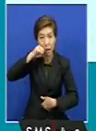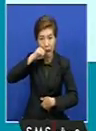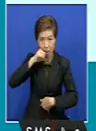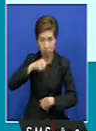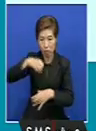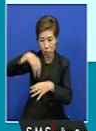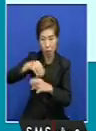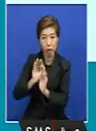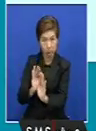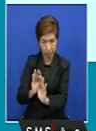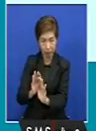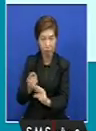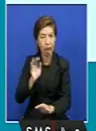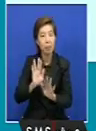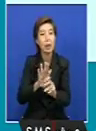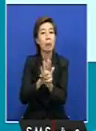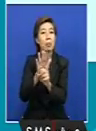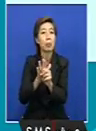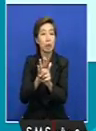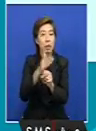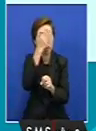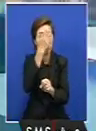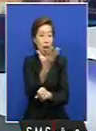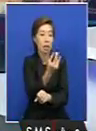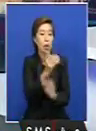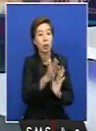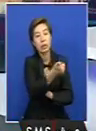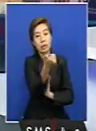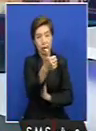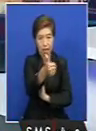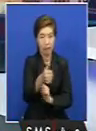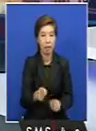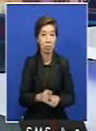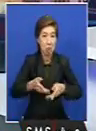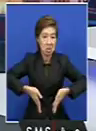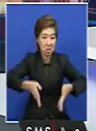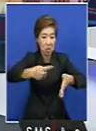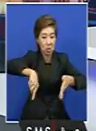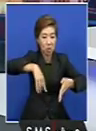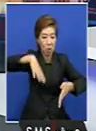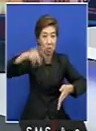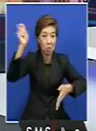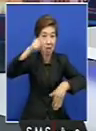งพอแต่ก็เก็บไว้แค่พอเหมาะนะครับคนอื่นจะได้ใช้ได้อย่างทั่วถึงกัน เป็นถนนท่องเที่